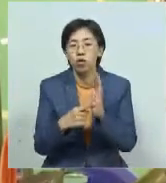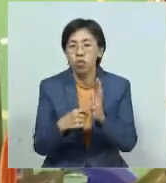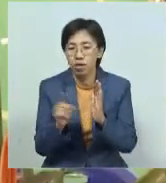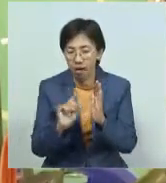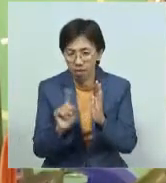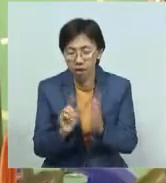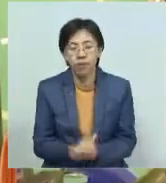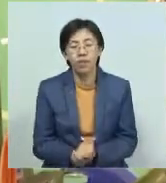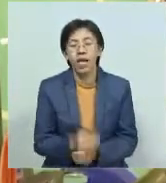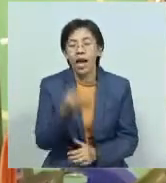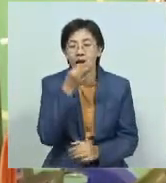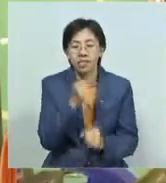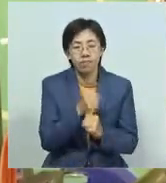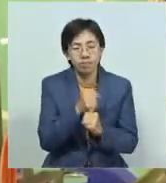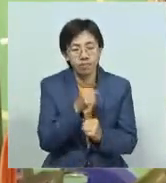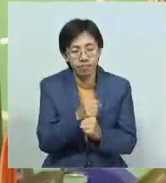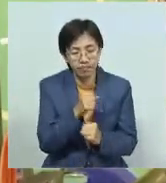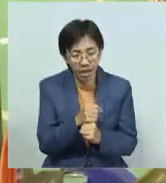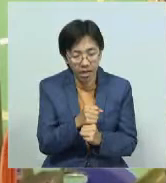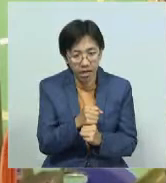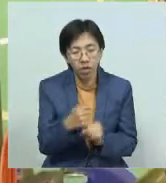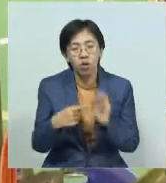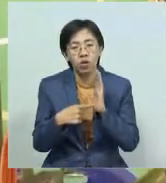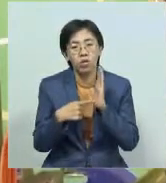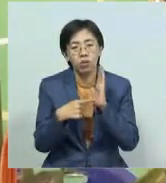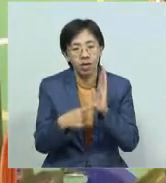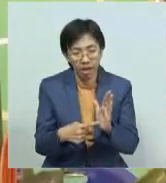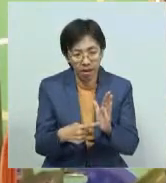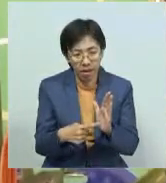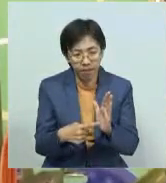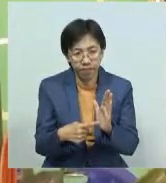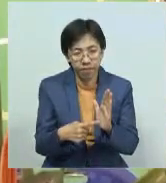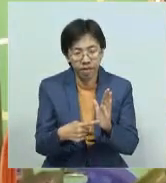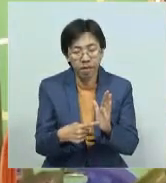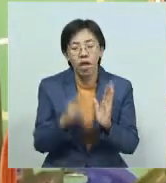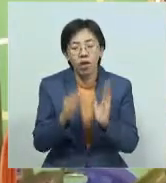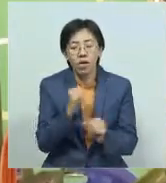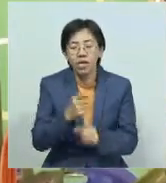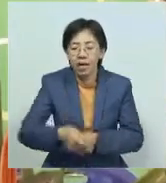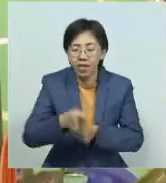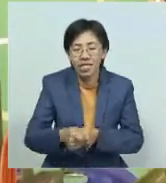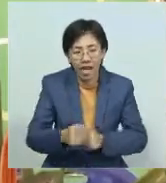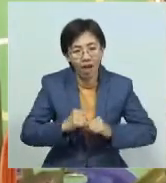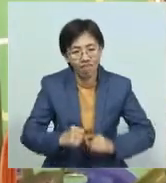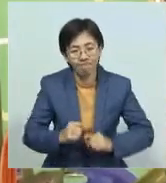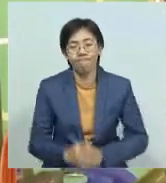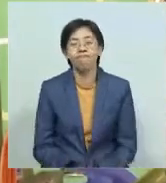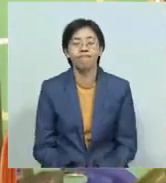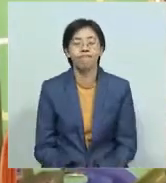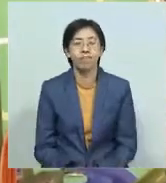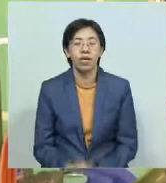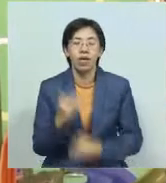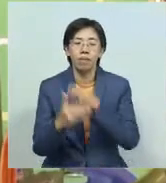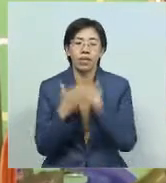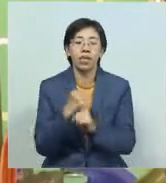การประกอบอาชีพก็ดีนะครับอย่างเช่นในเรื่องของยังสมาร์ทฟาร์มเมอร์นะครับมาใช้ในการพัฒน